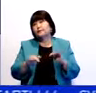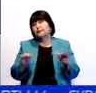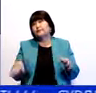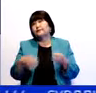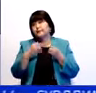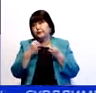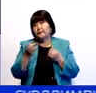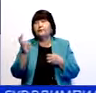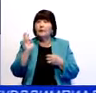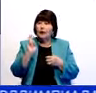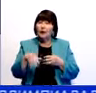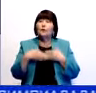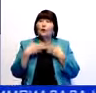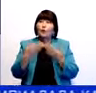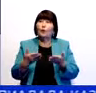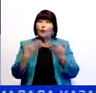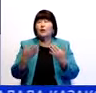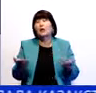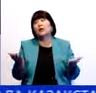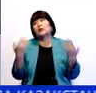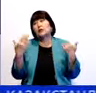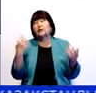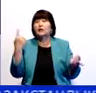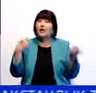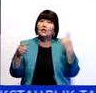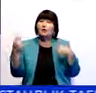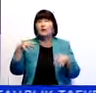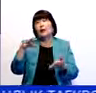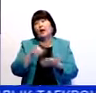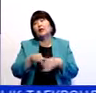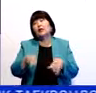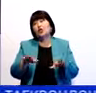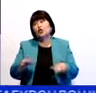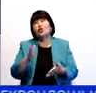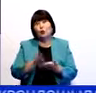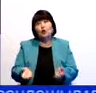жақсы келіп осы жерде кітап оқитын, бір демалатын, шығармашылықпен айналысатын жері болсын.